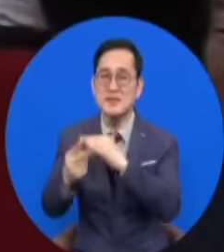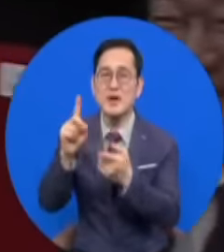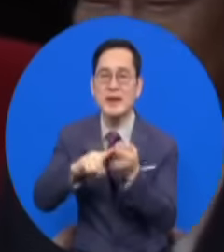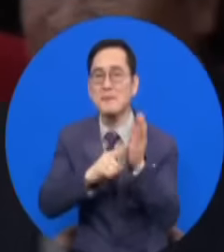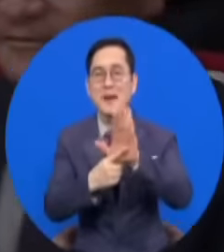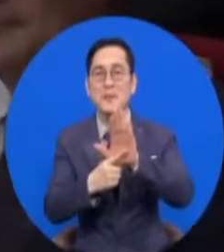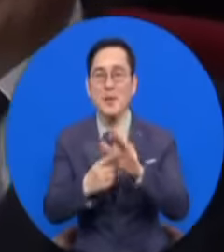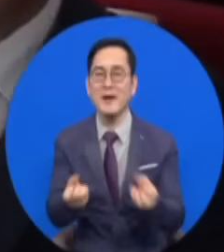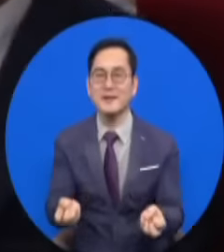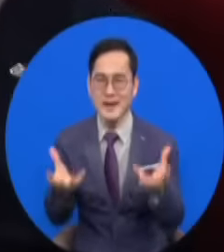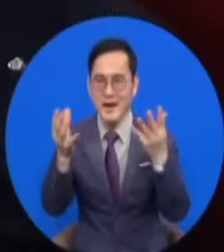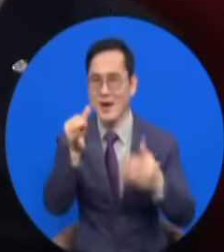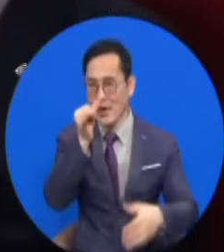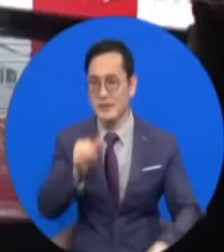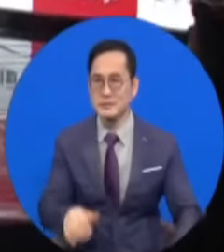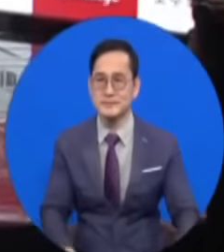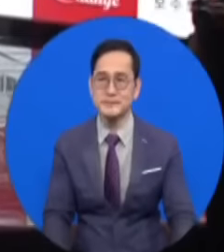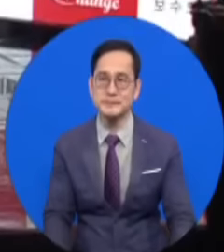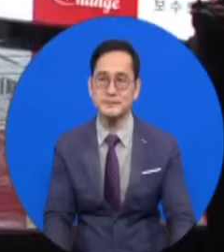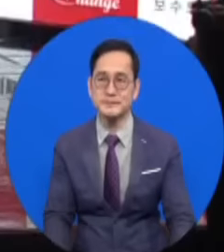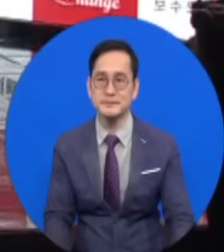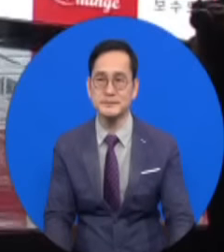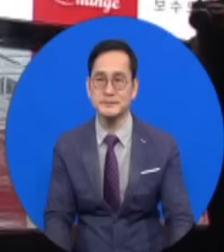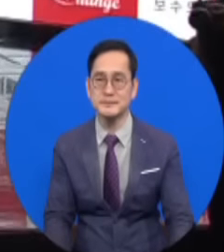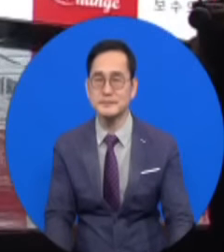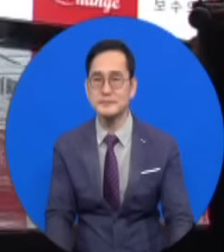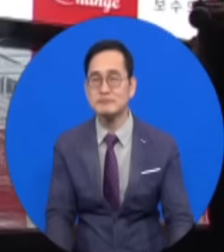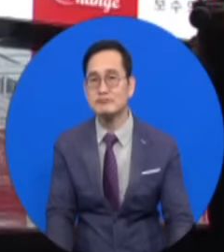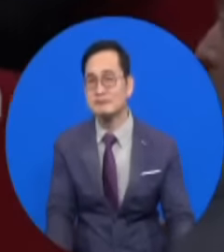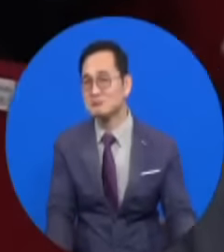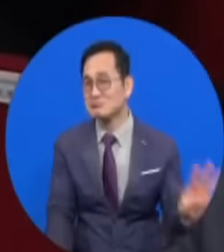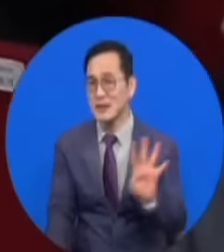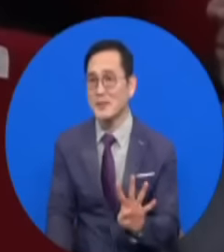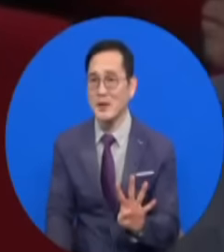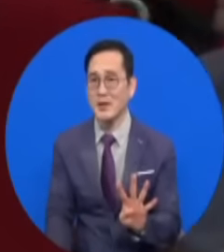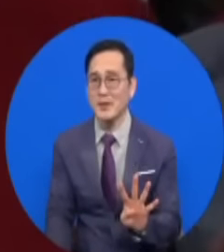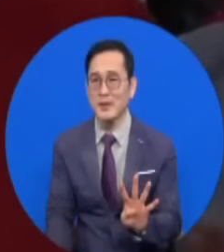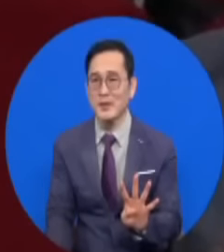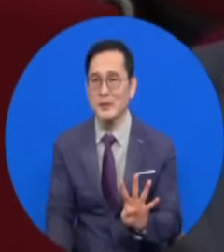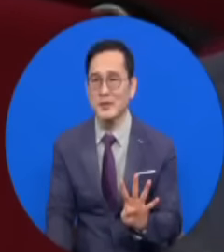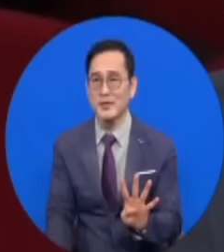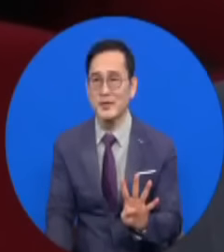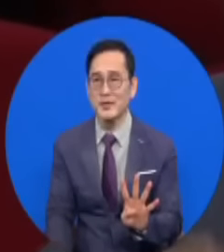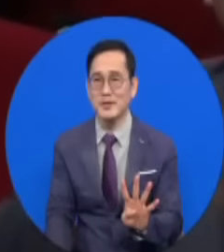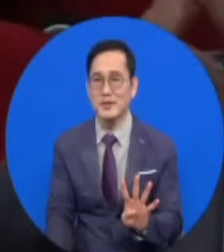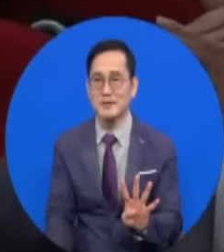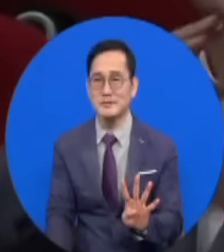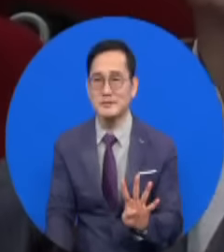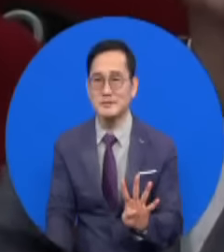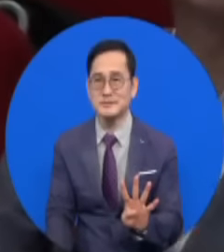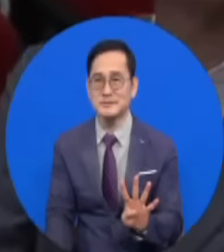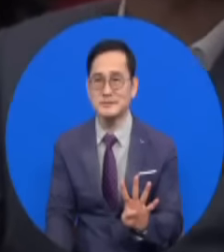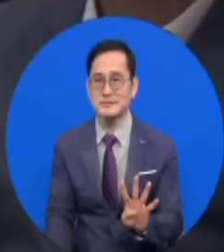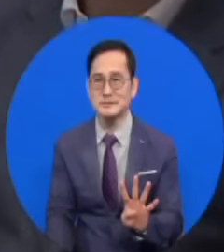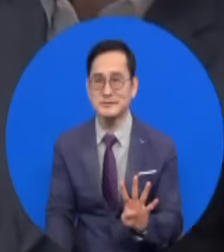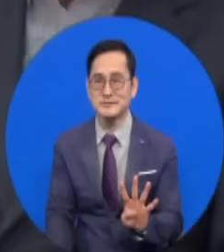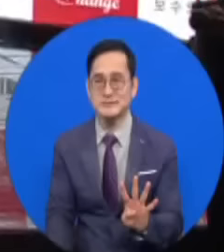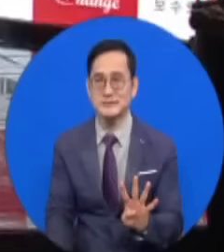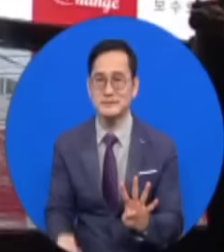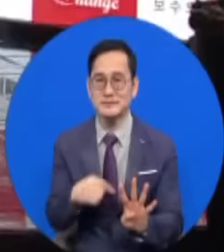황우여 대표, 한동훈 원희룡 후보 나란히 지금 앉아 있어요. 나경원 후보, 윤상현 후보의 모습도 지금 보이고 있고요. 자,